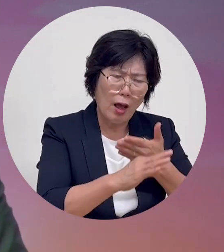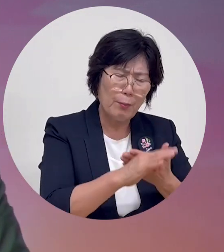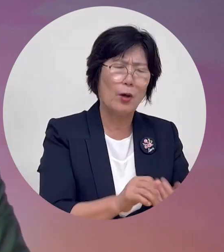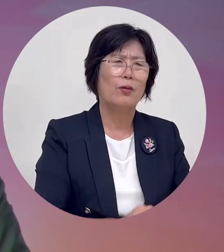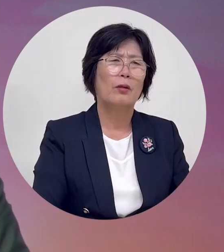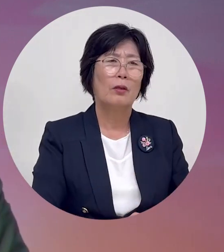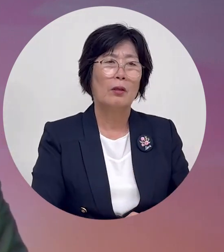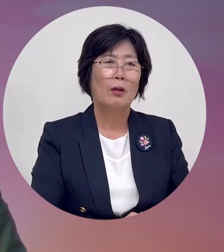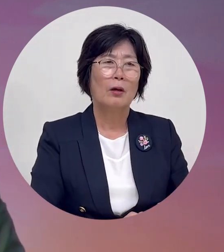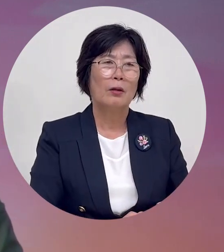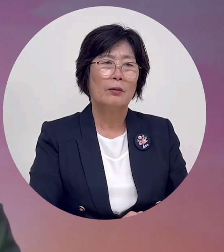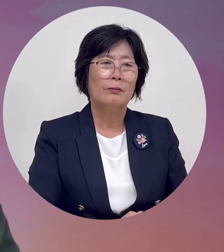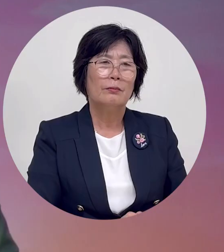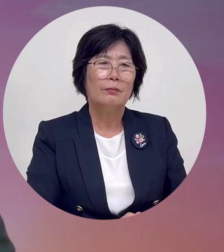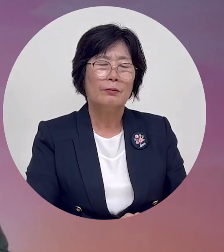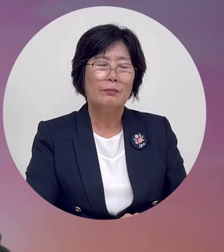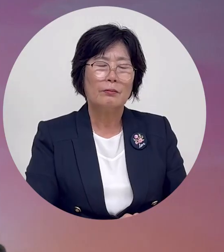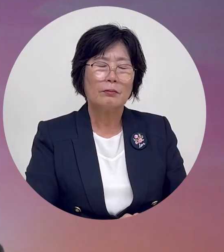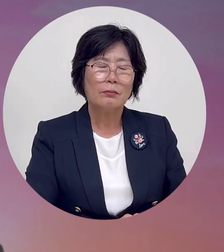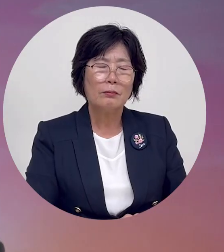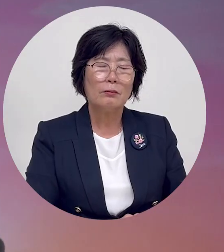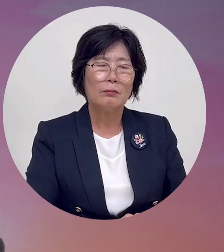이렇게 말씀을 하시면